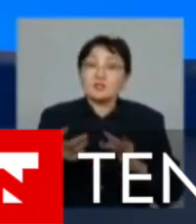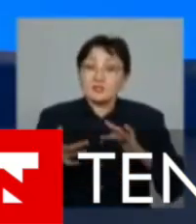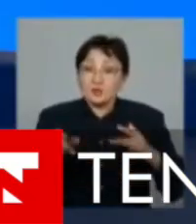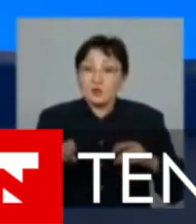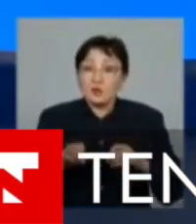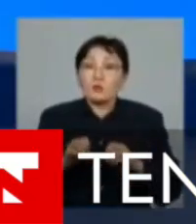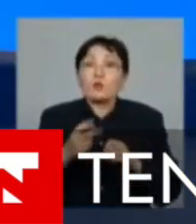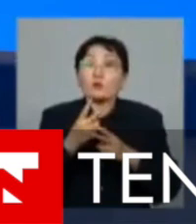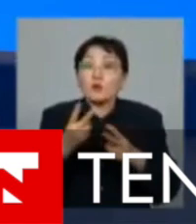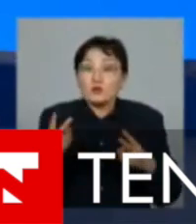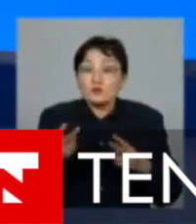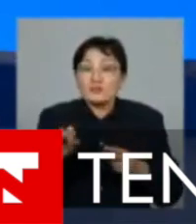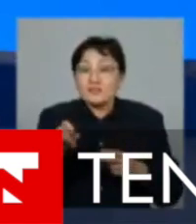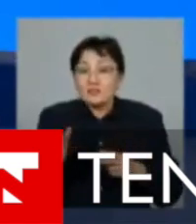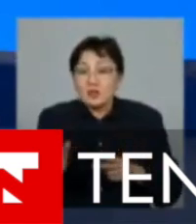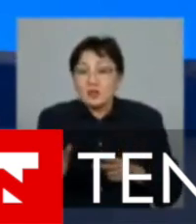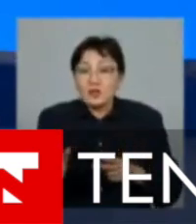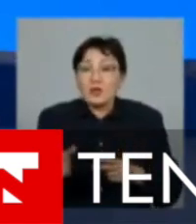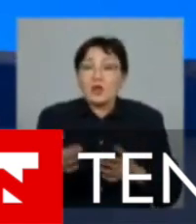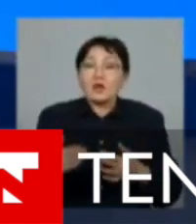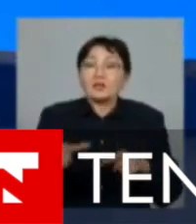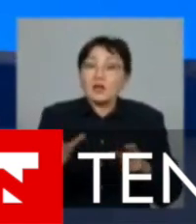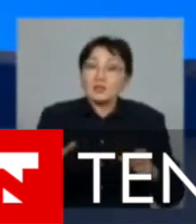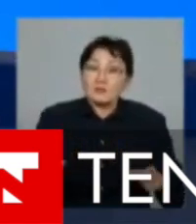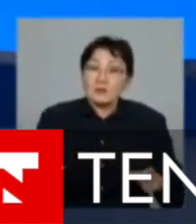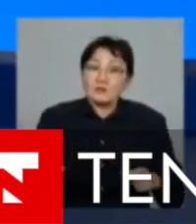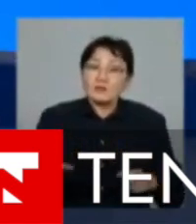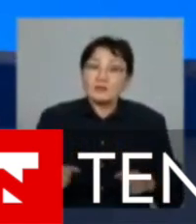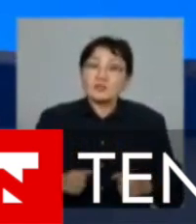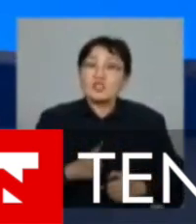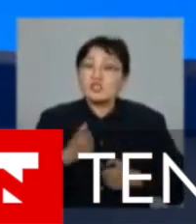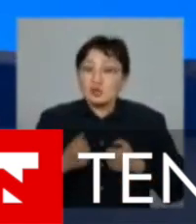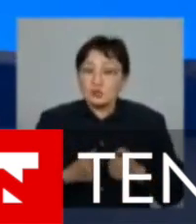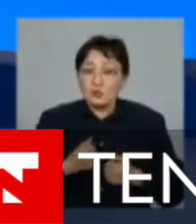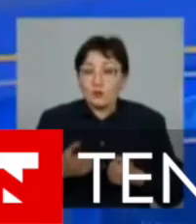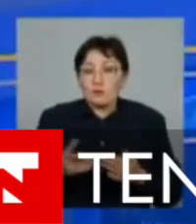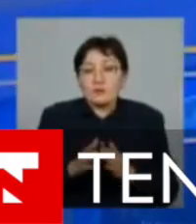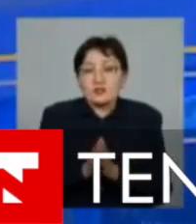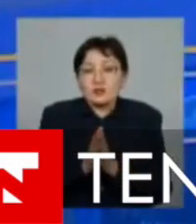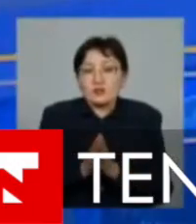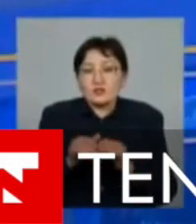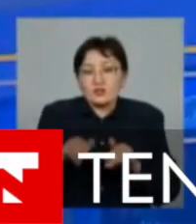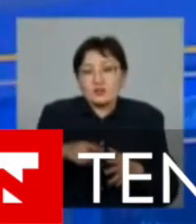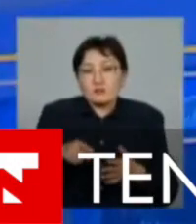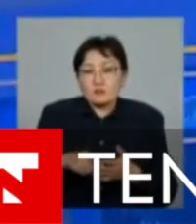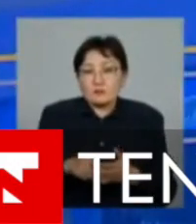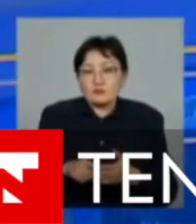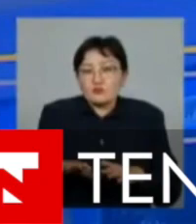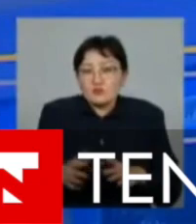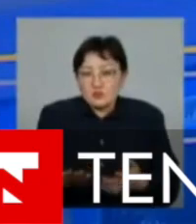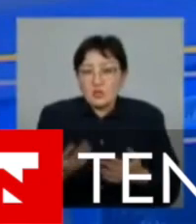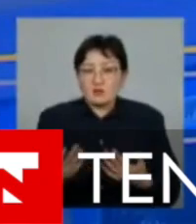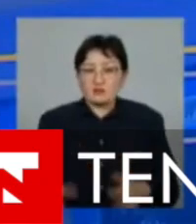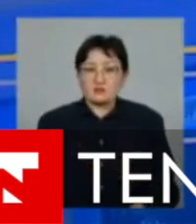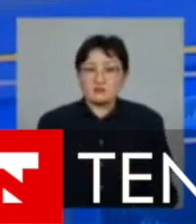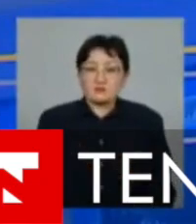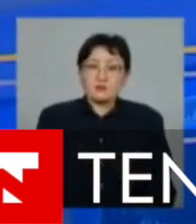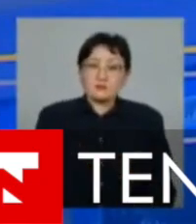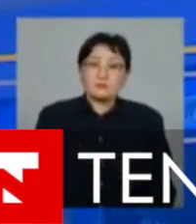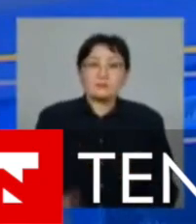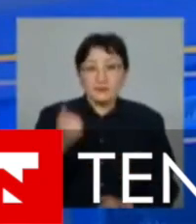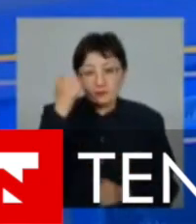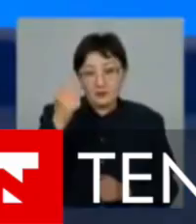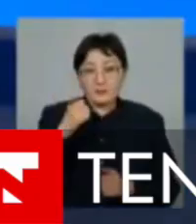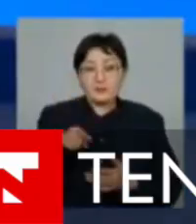соцсеттерді. Көріп отқаншаңыз қаншалықты наразы екен адамдардың. Сол үшін, пожалуйста, решите вопрос, шаршатты уже мына жақ. Рахмет